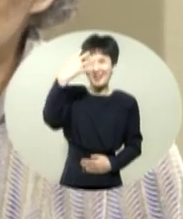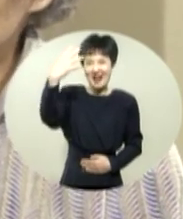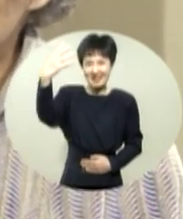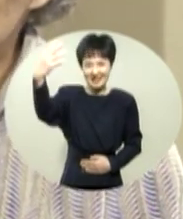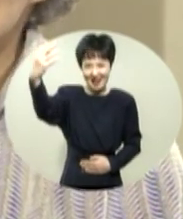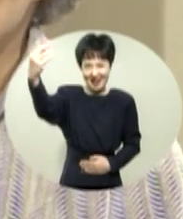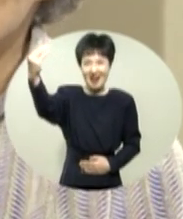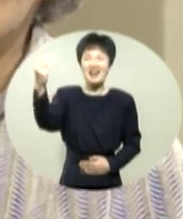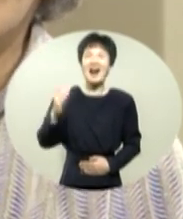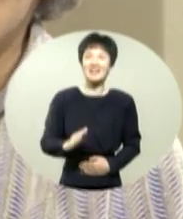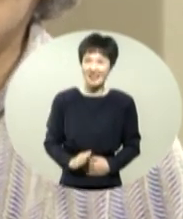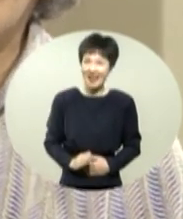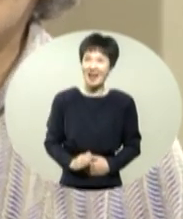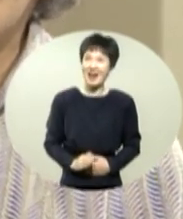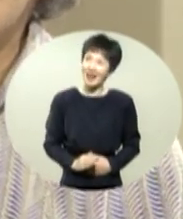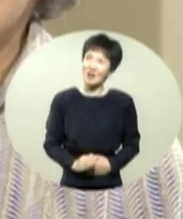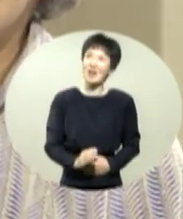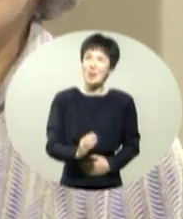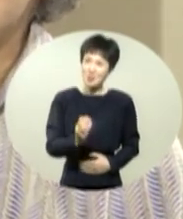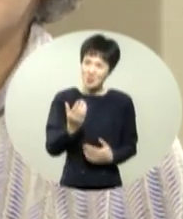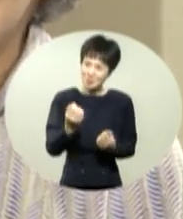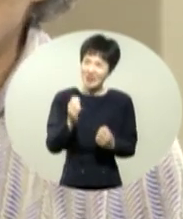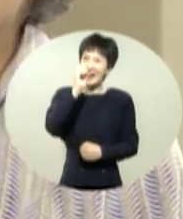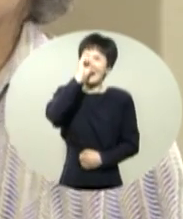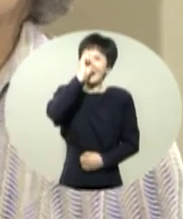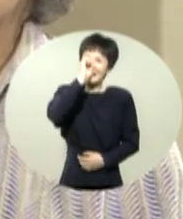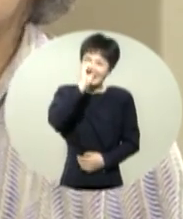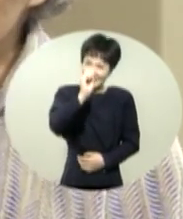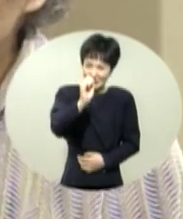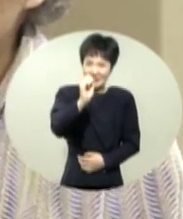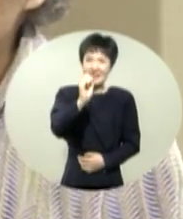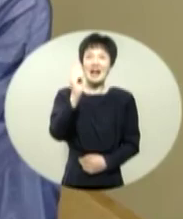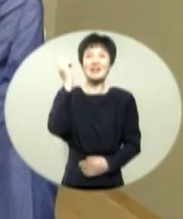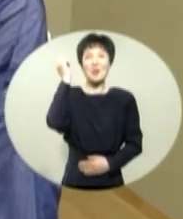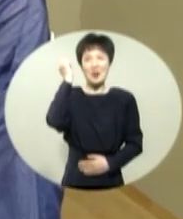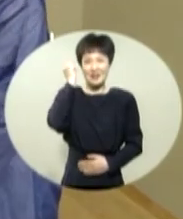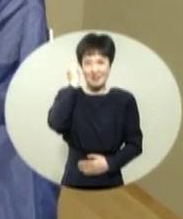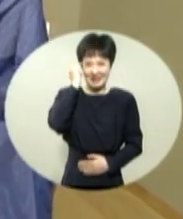り芯からその可愛さは出てると思いますね。